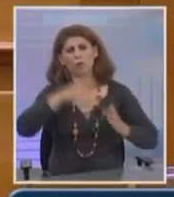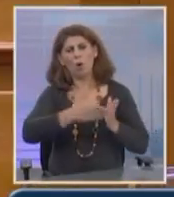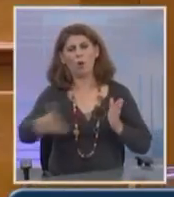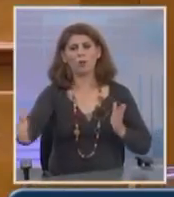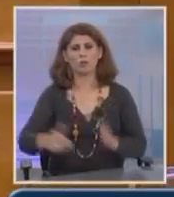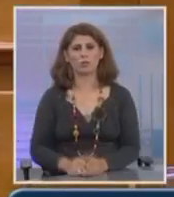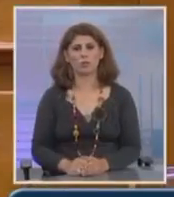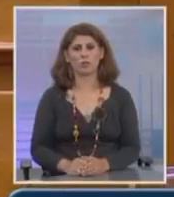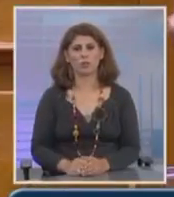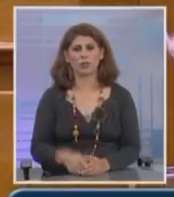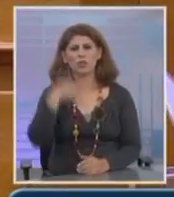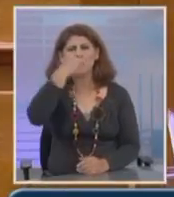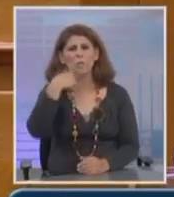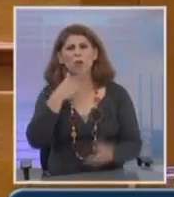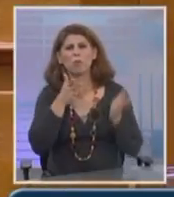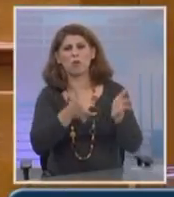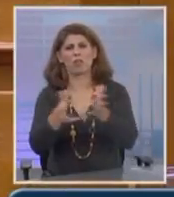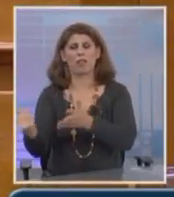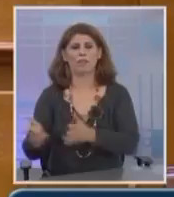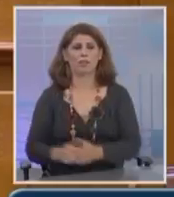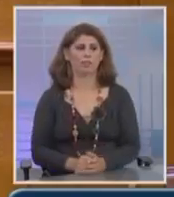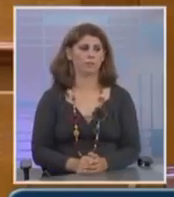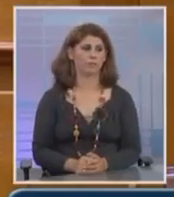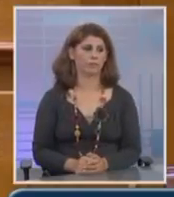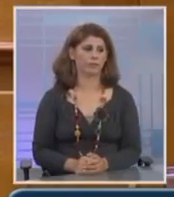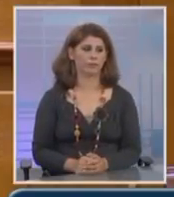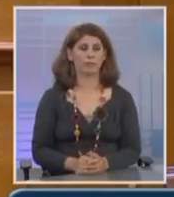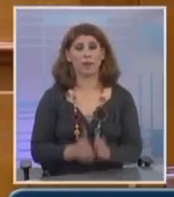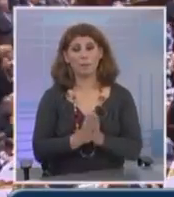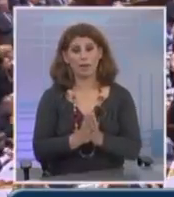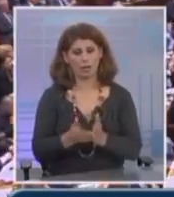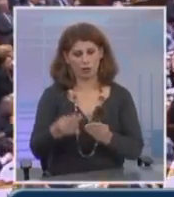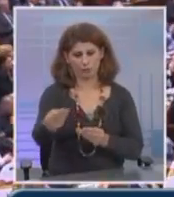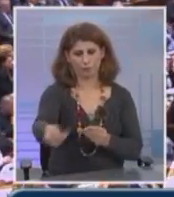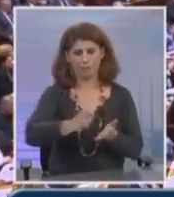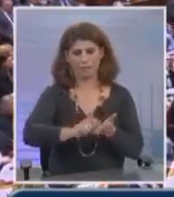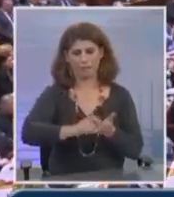Στα μούτρα τους κοροϊδεύετε. Παρακαλώ.